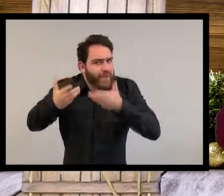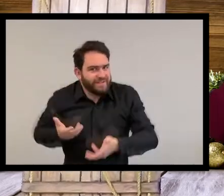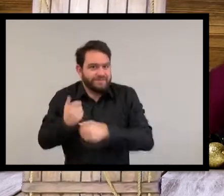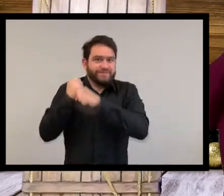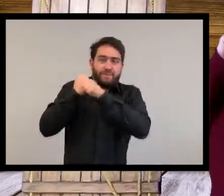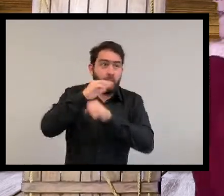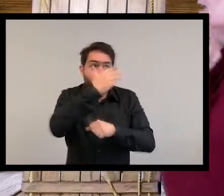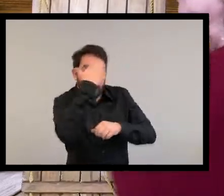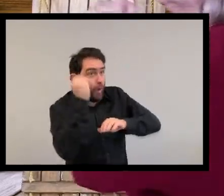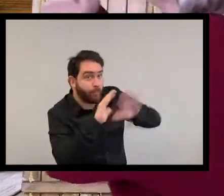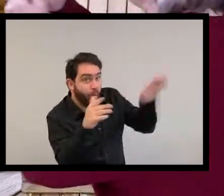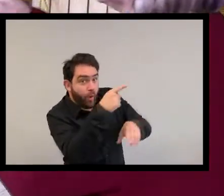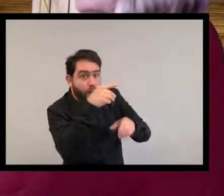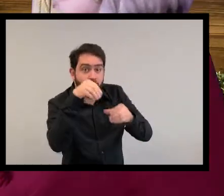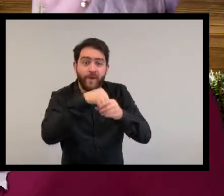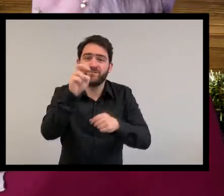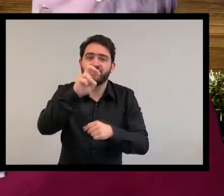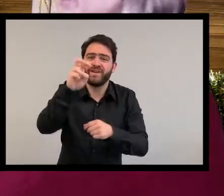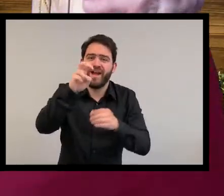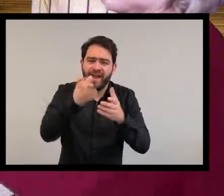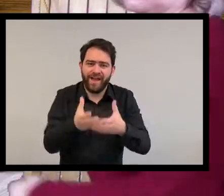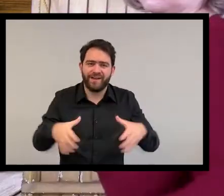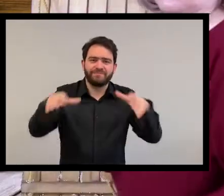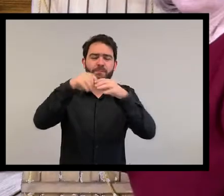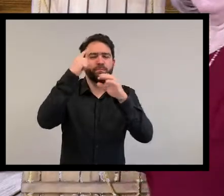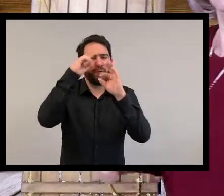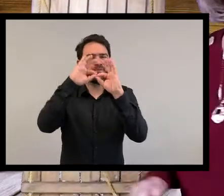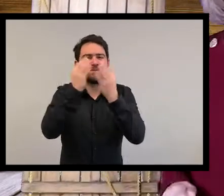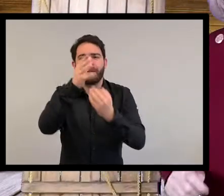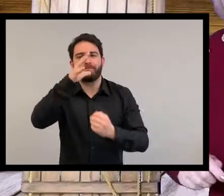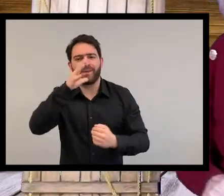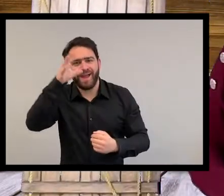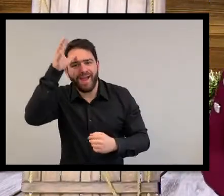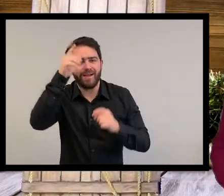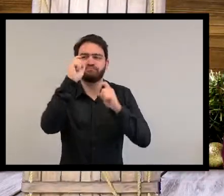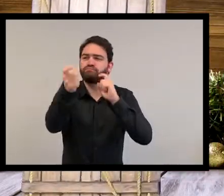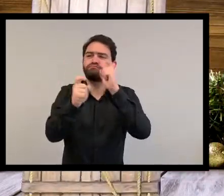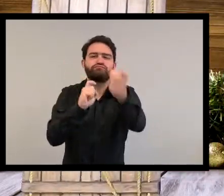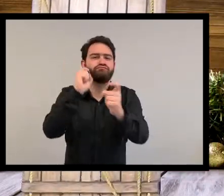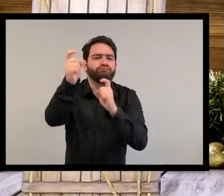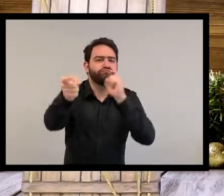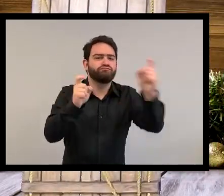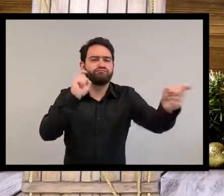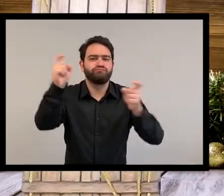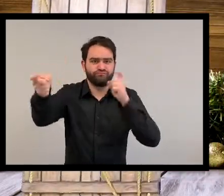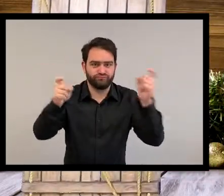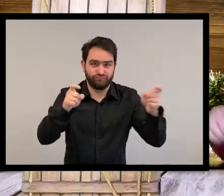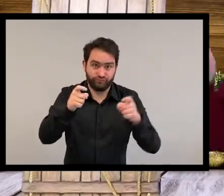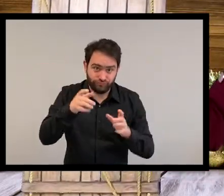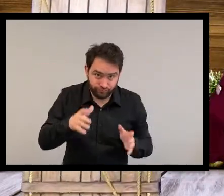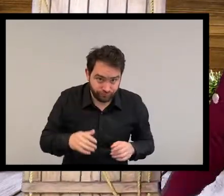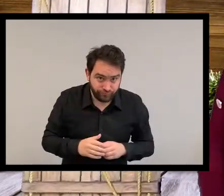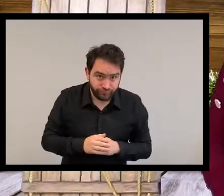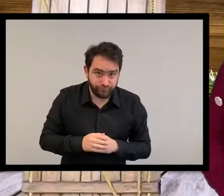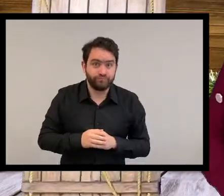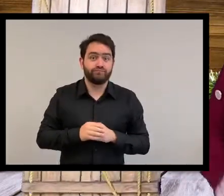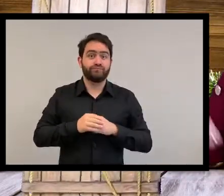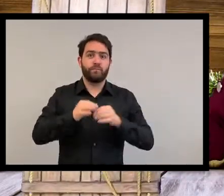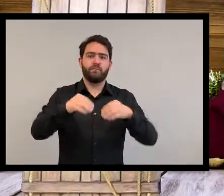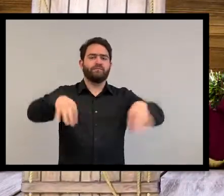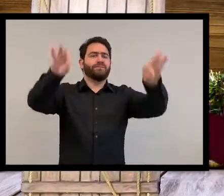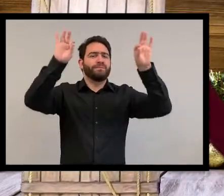» « Ah, il est bien lourd, ce sac de cadeaux! » « N'oublie pas le sac vert! »'est pour la famille,